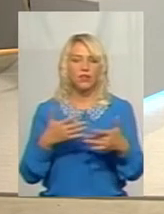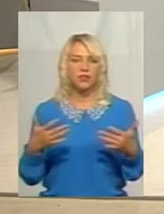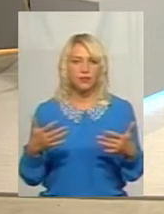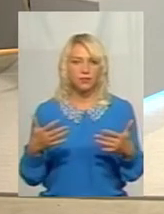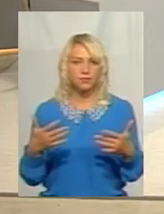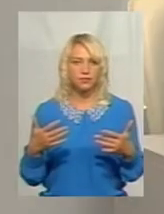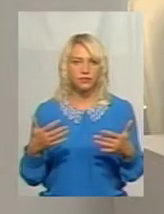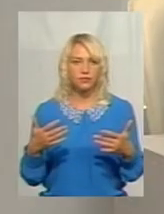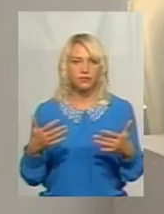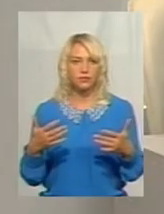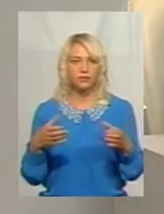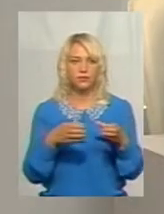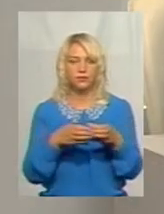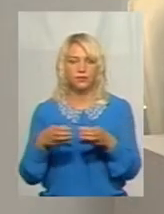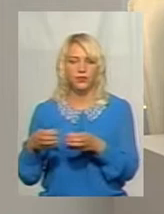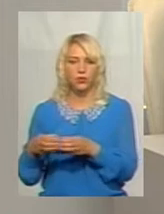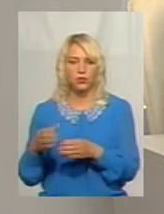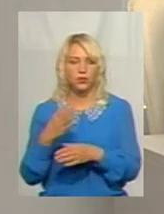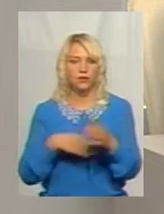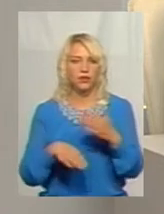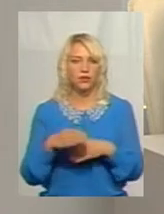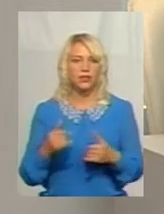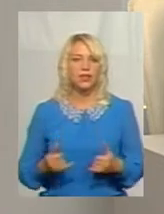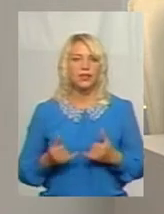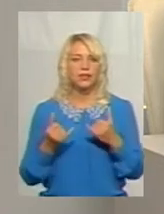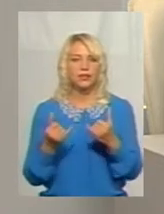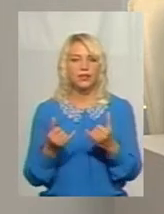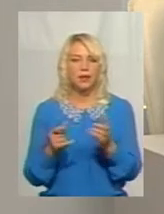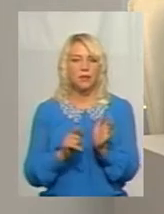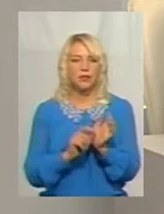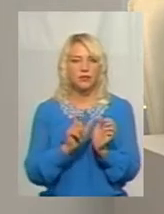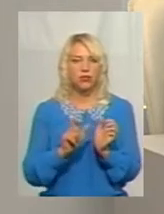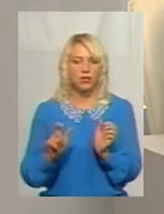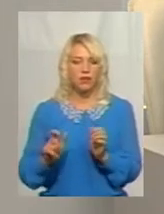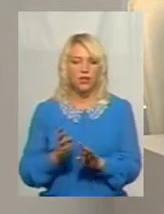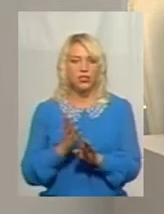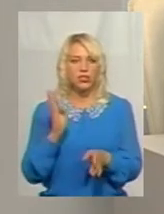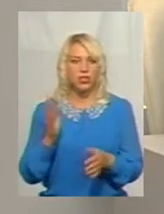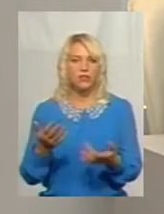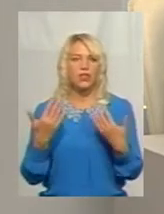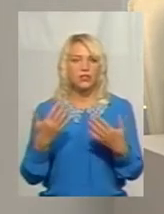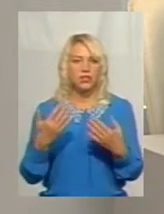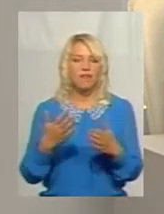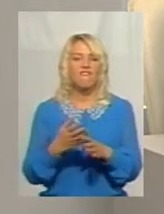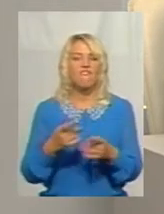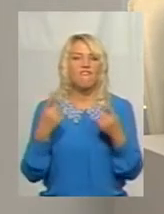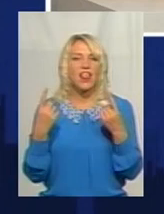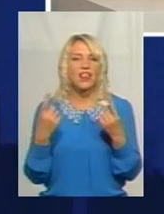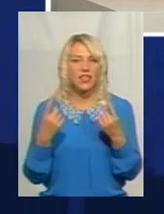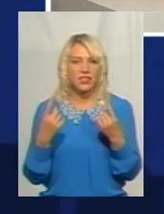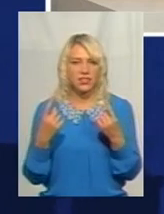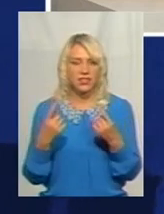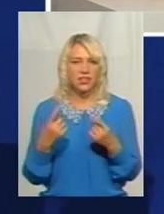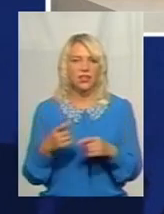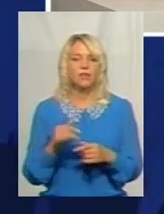там різних груп інвалідності, і для пенсіонерів черги настільки великі, що часто